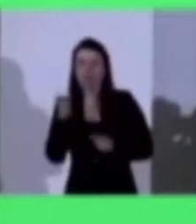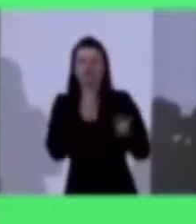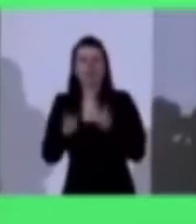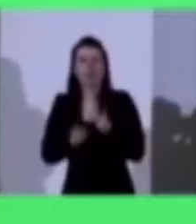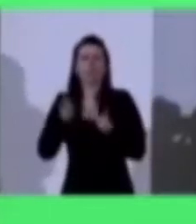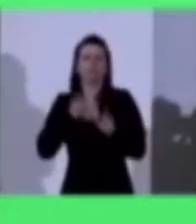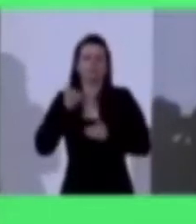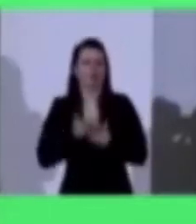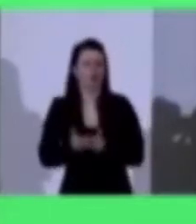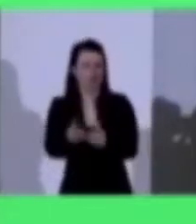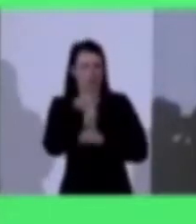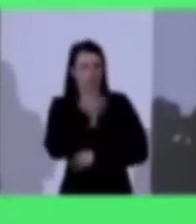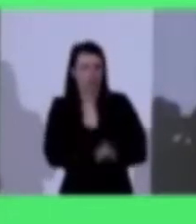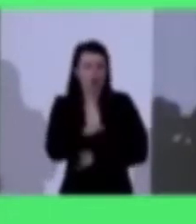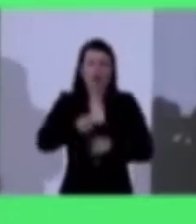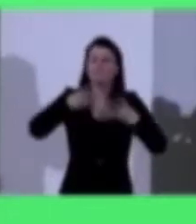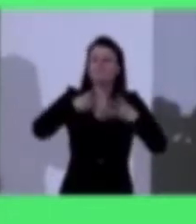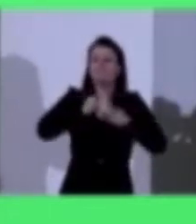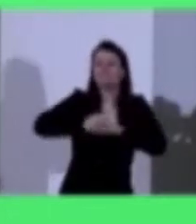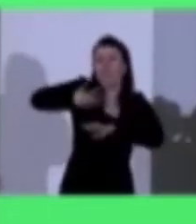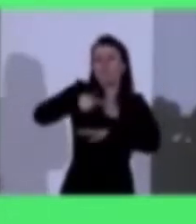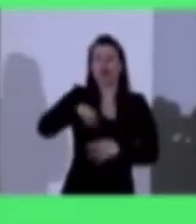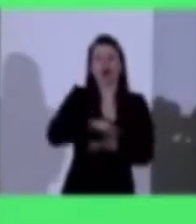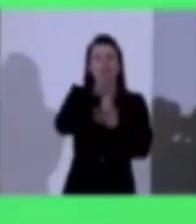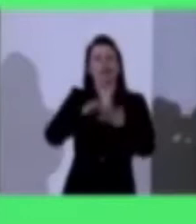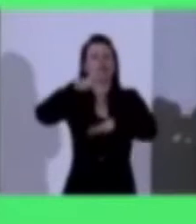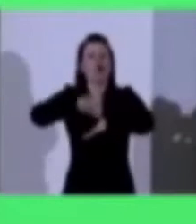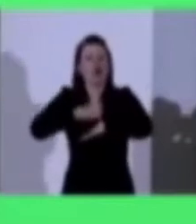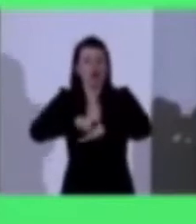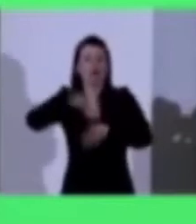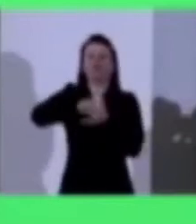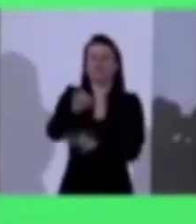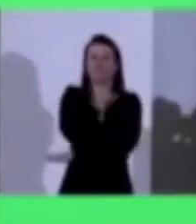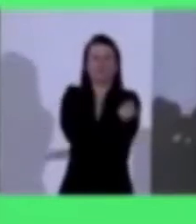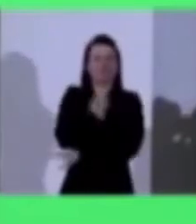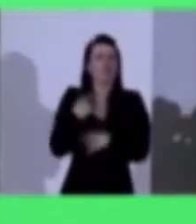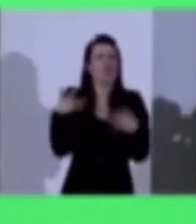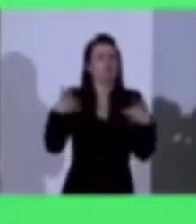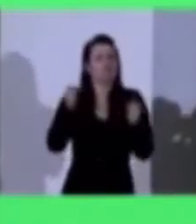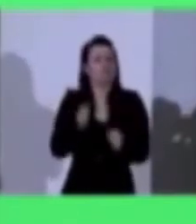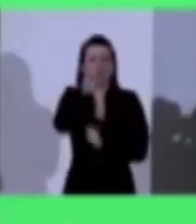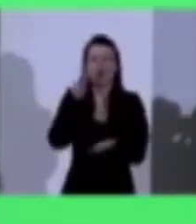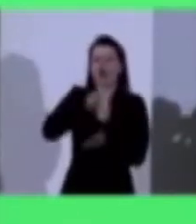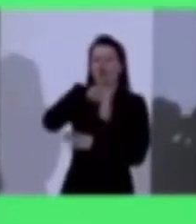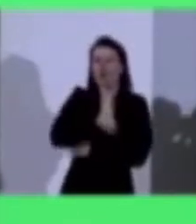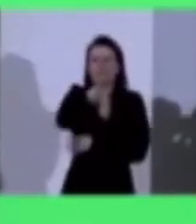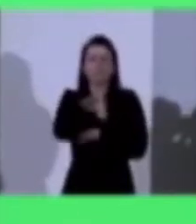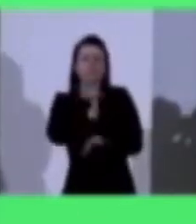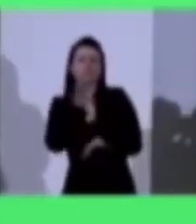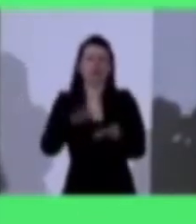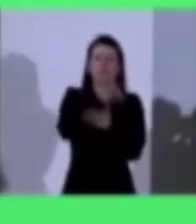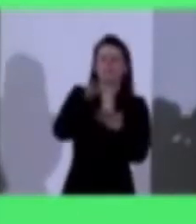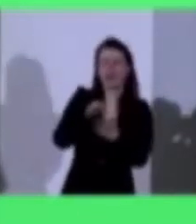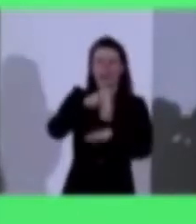mostrerà data orario e indirizzo per i centri vaccinali disponibili per effettuare la vaccinazione scegli la data l'orario di